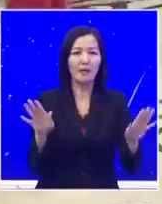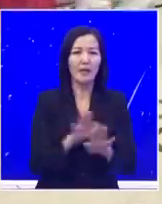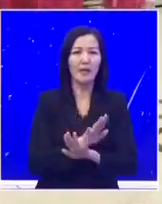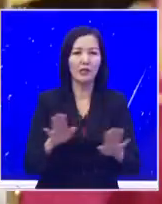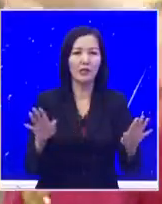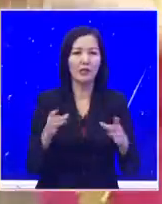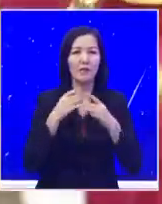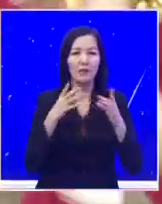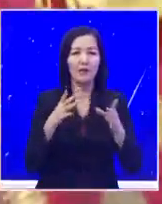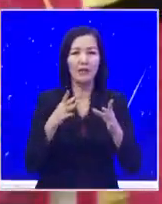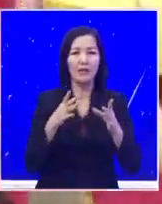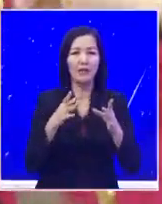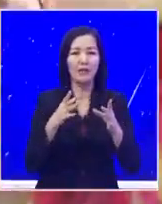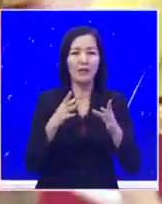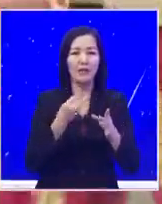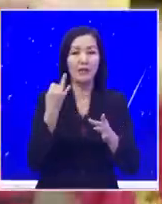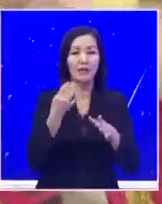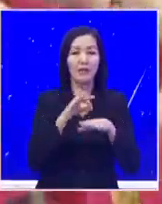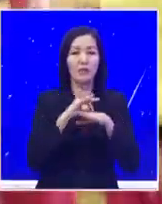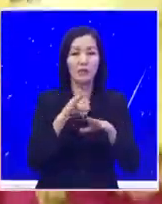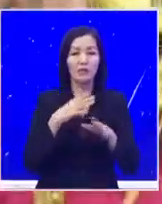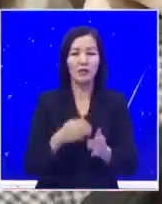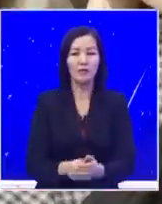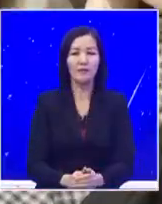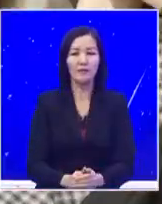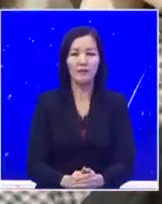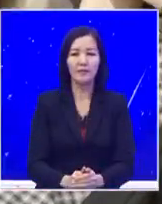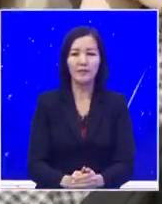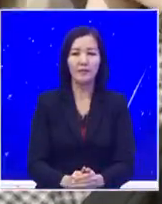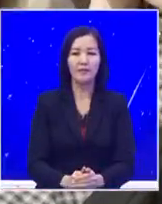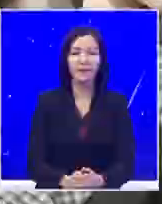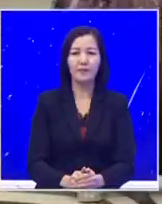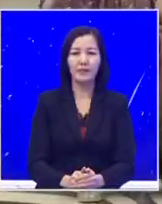би билеп, ән салып мерекені одан әрі қыздырды.